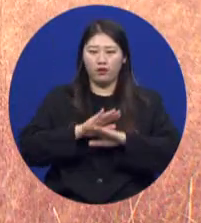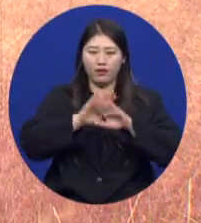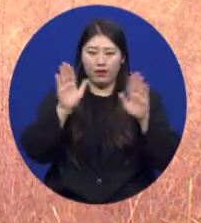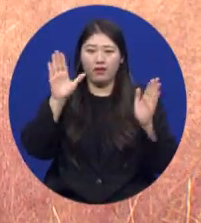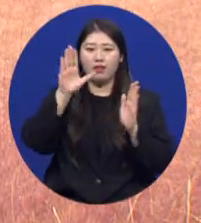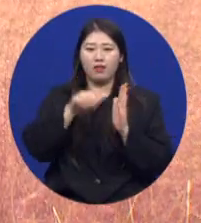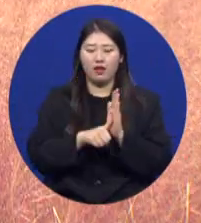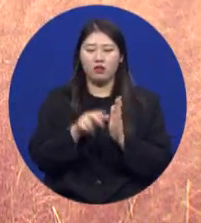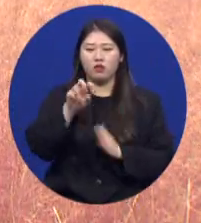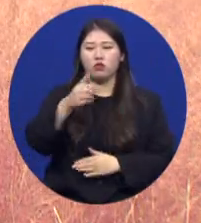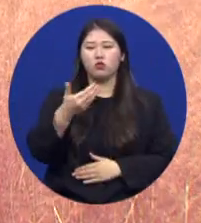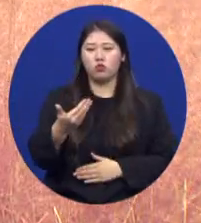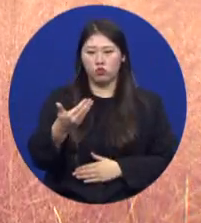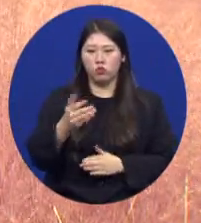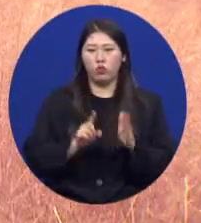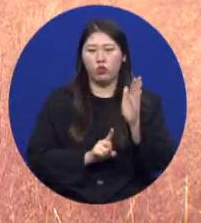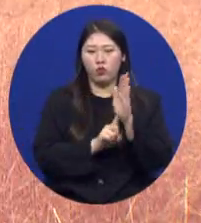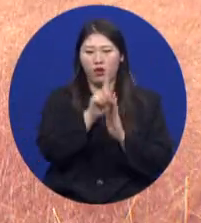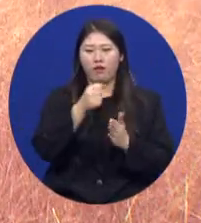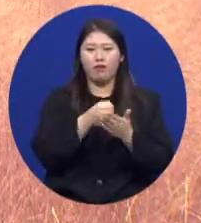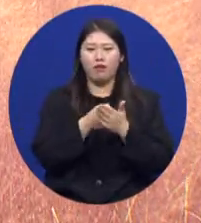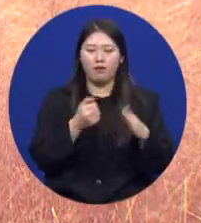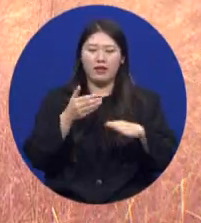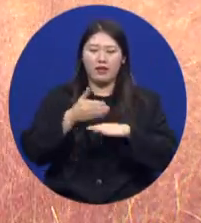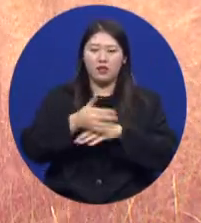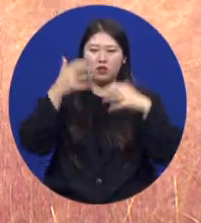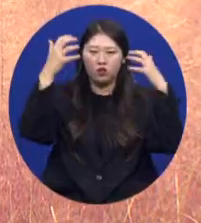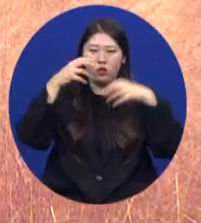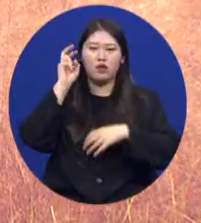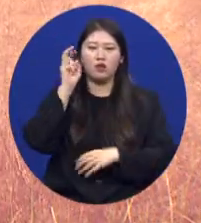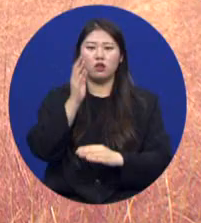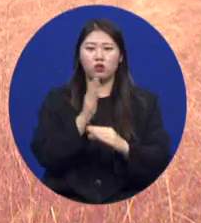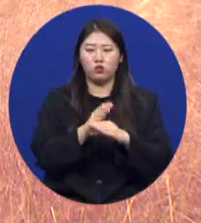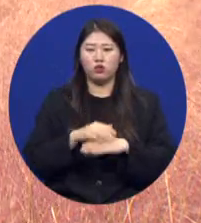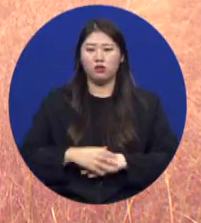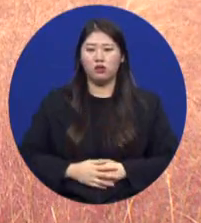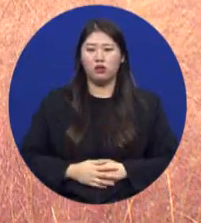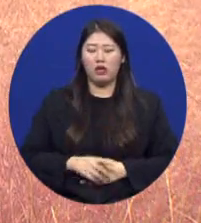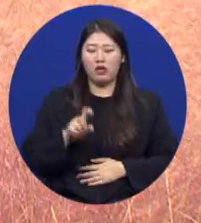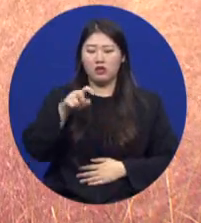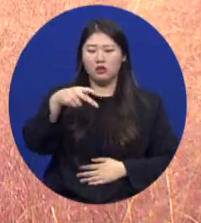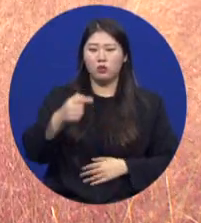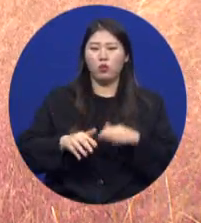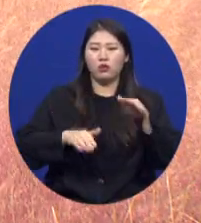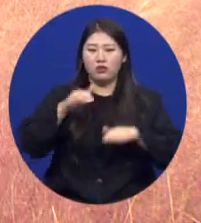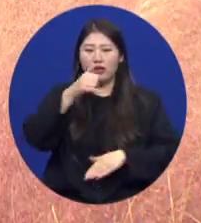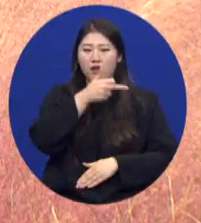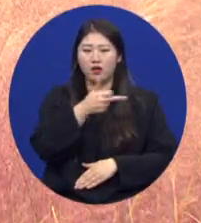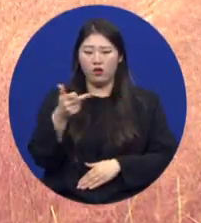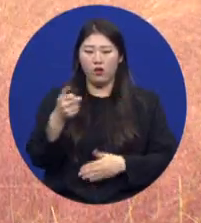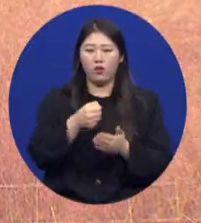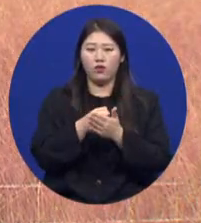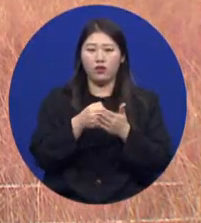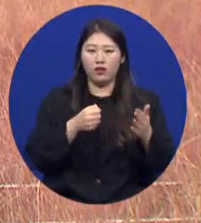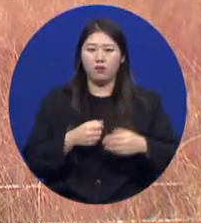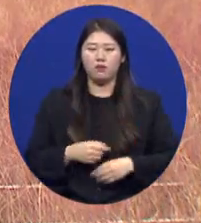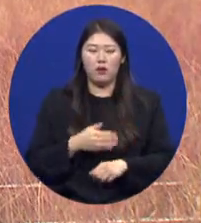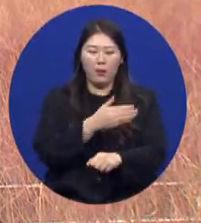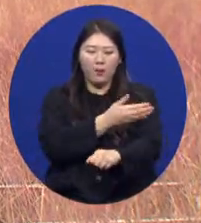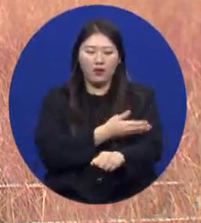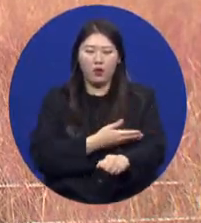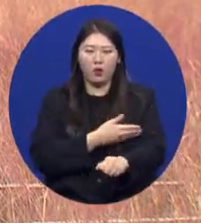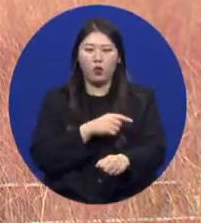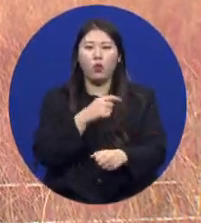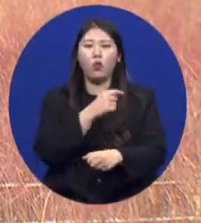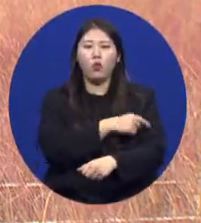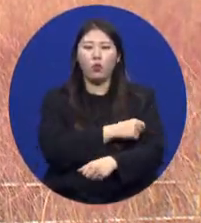기온이 29도까지 오르면서 늦더위가 예상됩니다. 일교차가 10도 가까이 크게 벌어지겠는데요. 반소매 차림에 걸칠 수